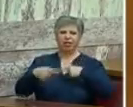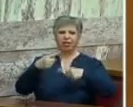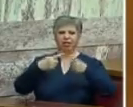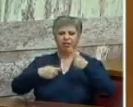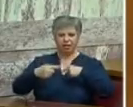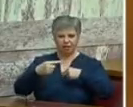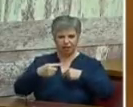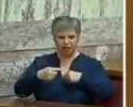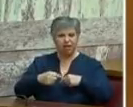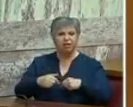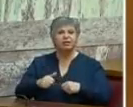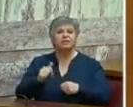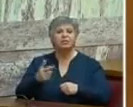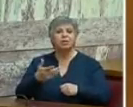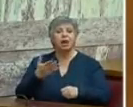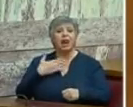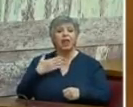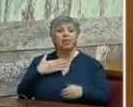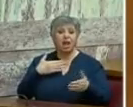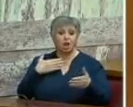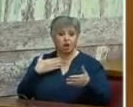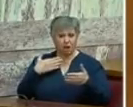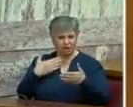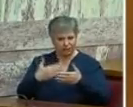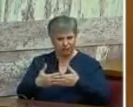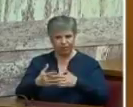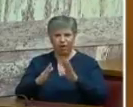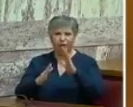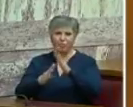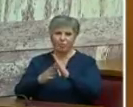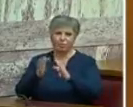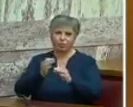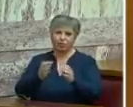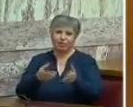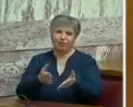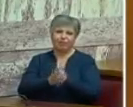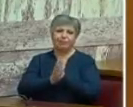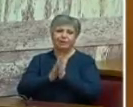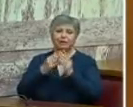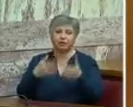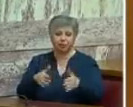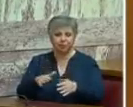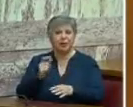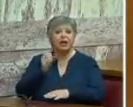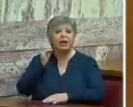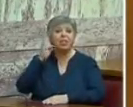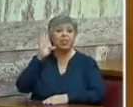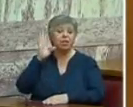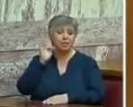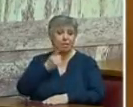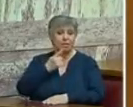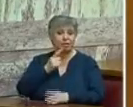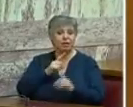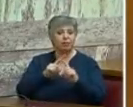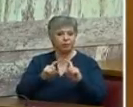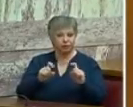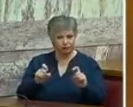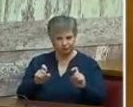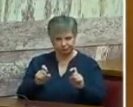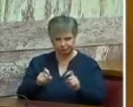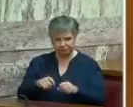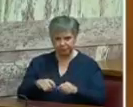και να τελειώσω. Και να τελειώνουμε αυτό, κύριε Υπουργέ. Αλλά πρέπει να το πω γιατί το θυμήθηκα τώρα. Κοιτάξτε, δεν